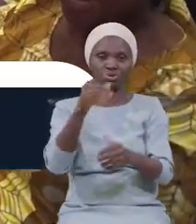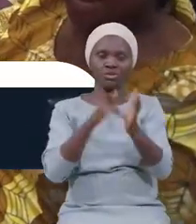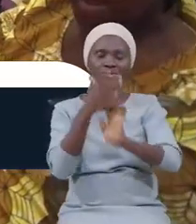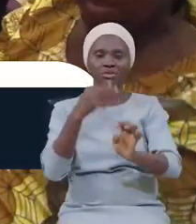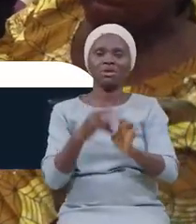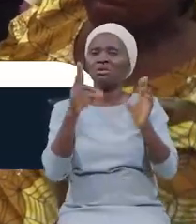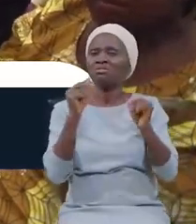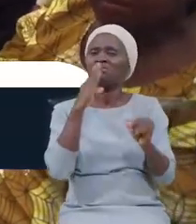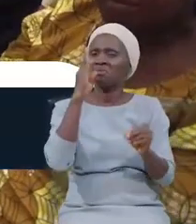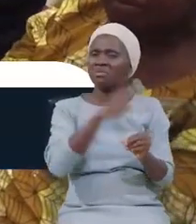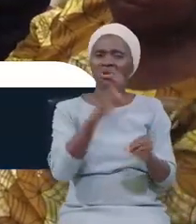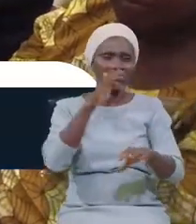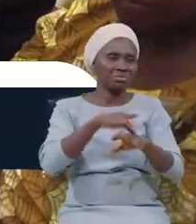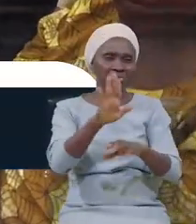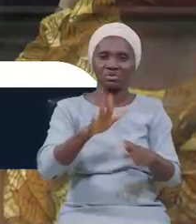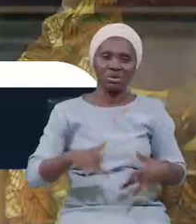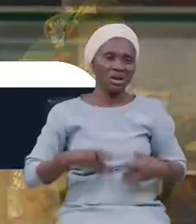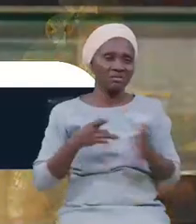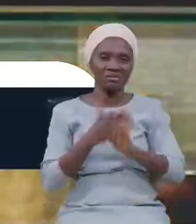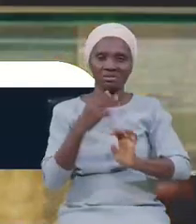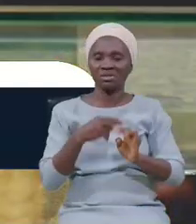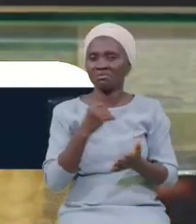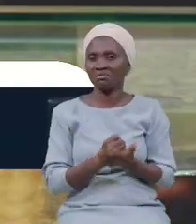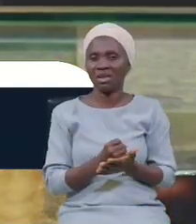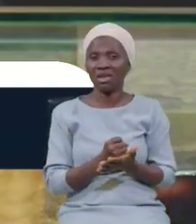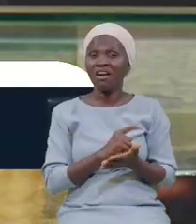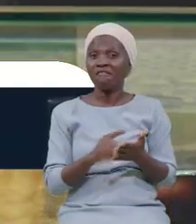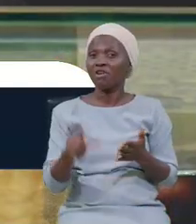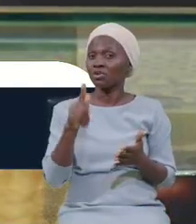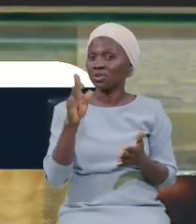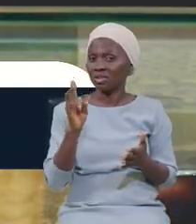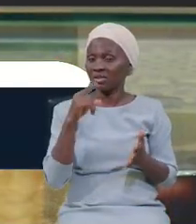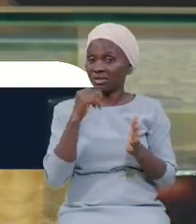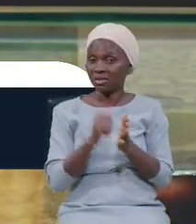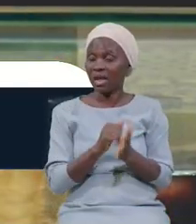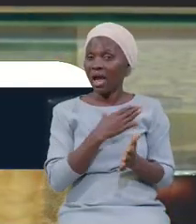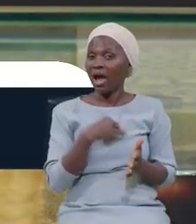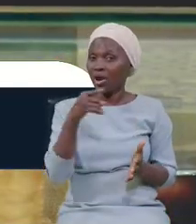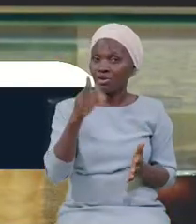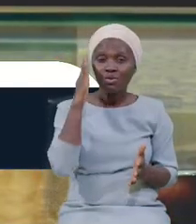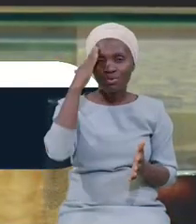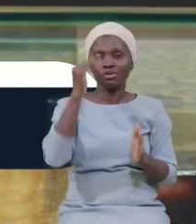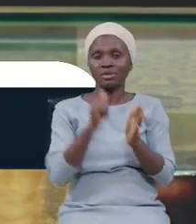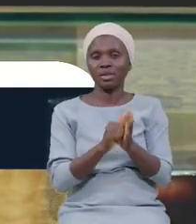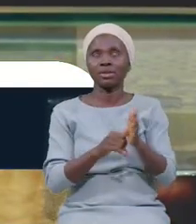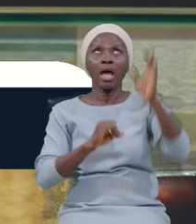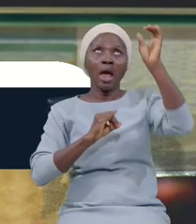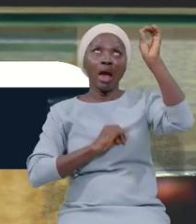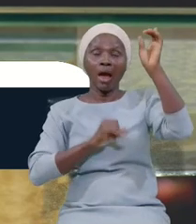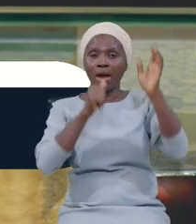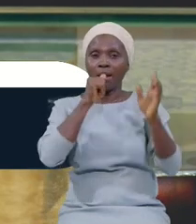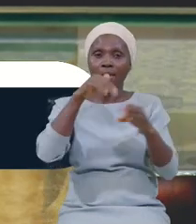vie. 27 dit, et vous saurez que je suis au milieu